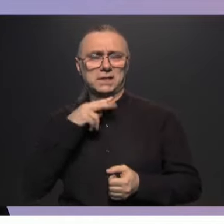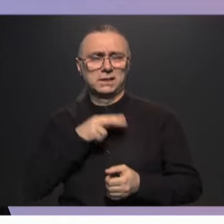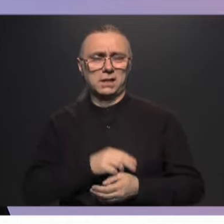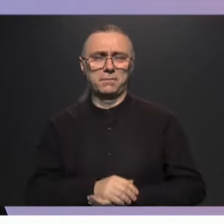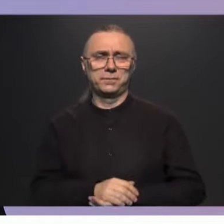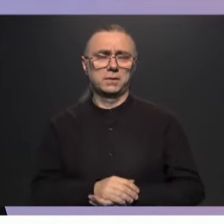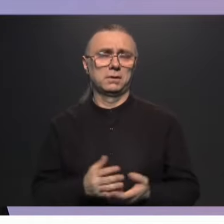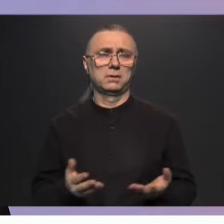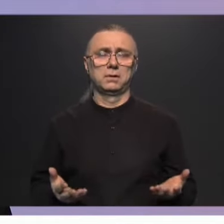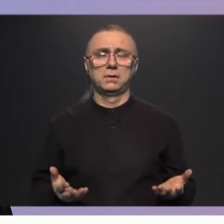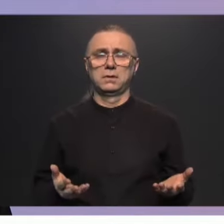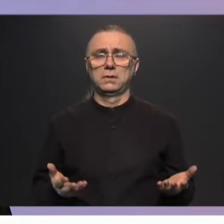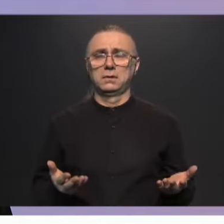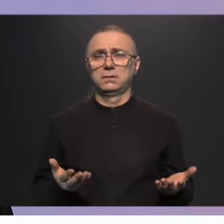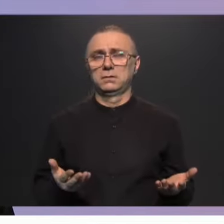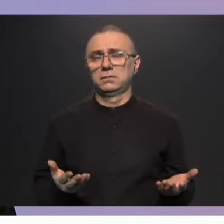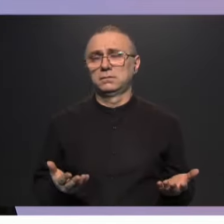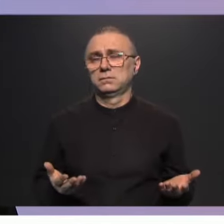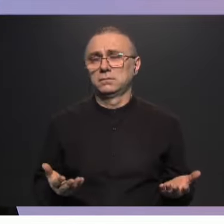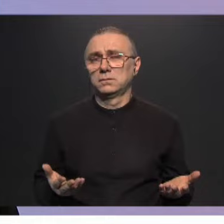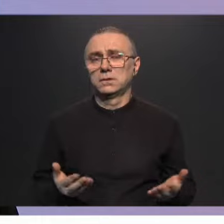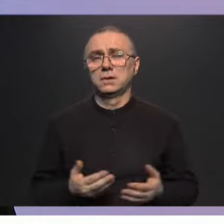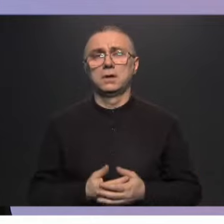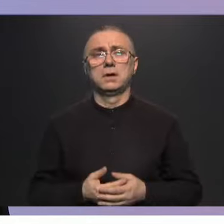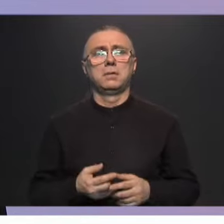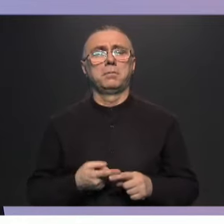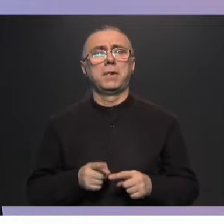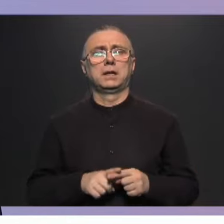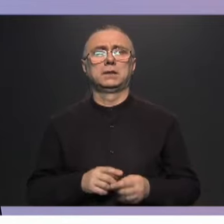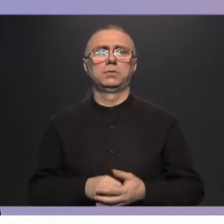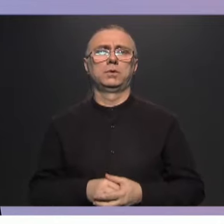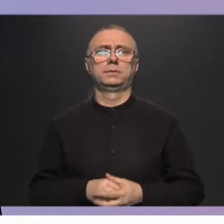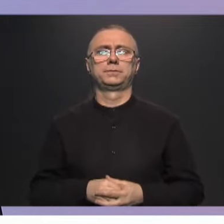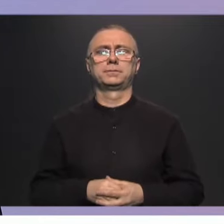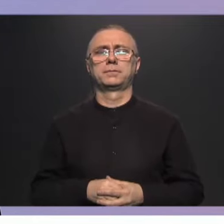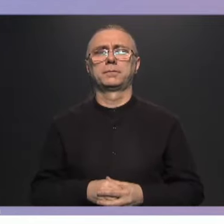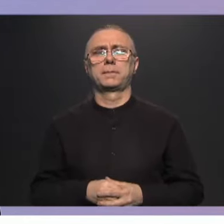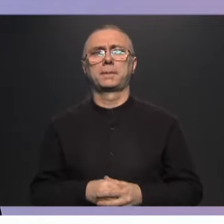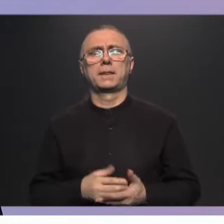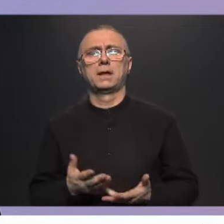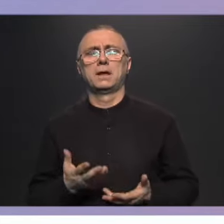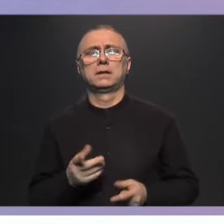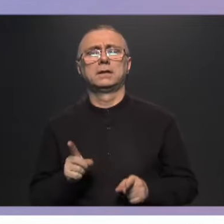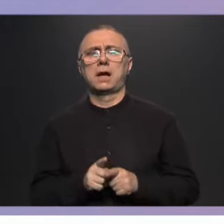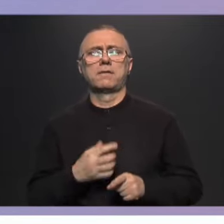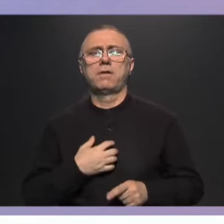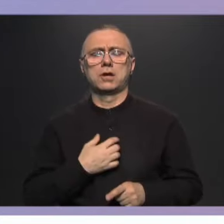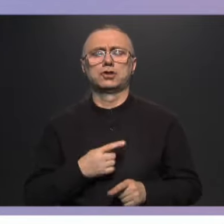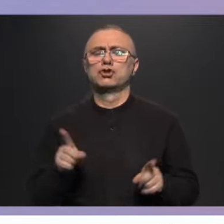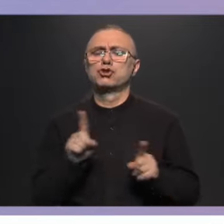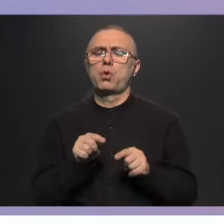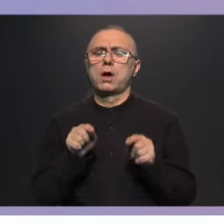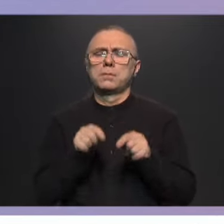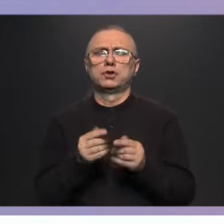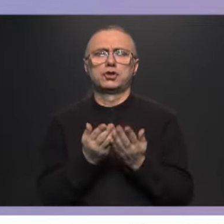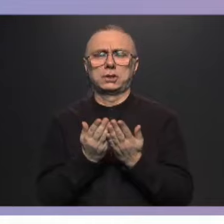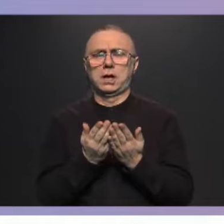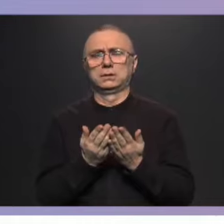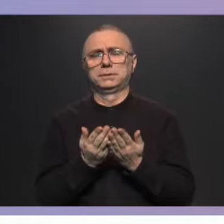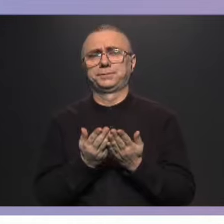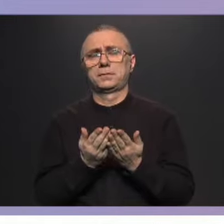эту тему привести. Поэтому, наверное, не очень важно, что читать, вот гораздо важнее,